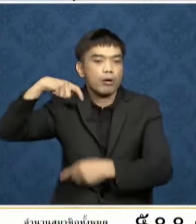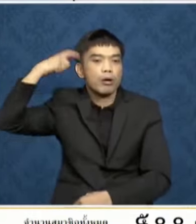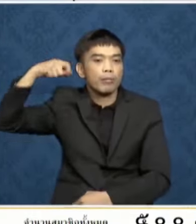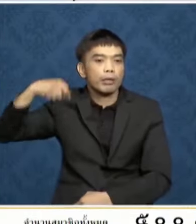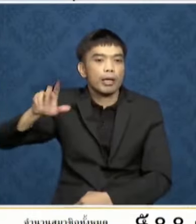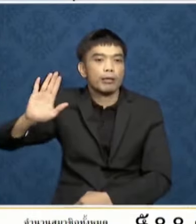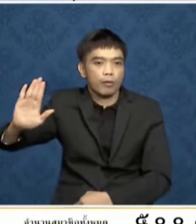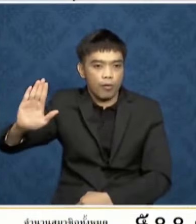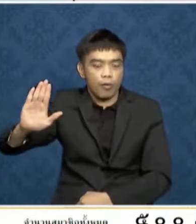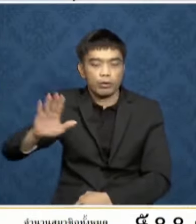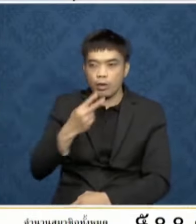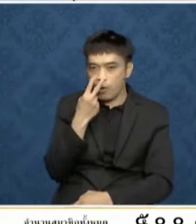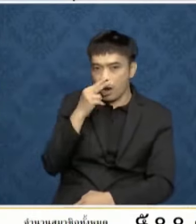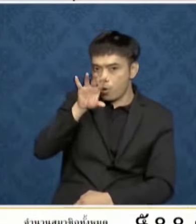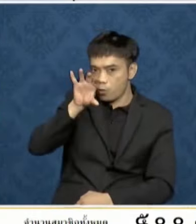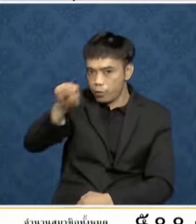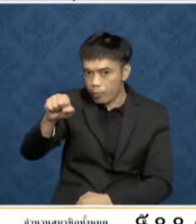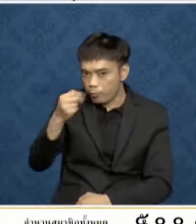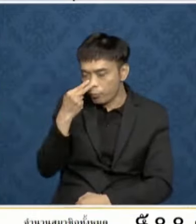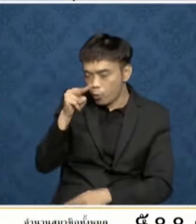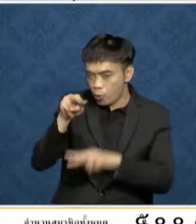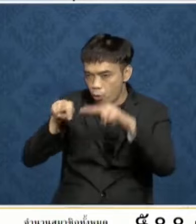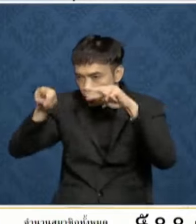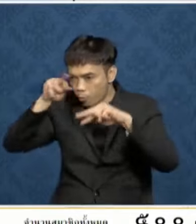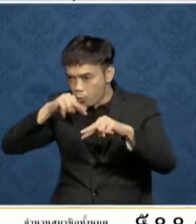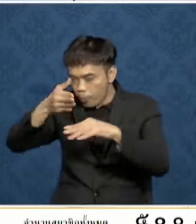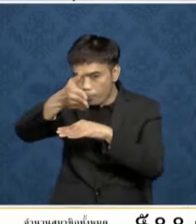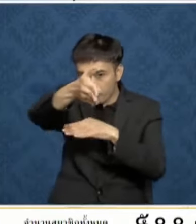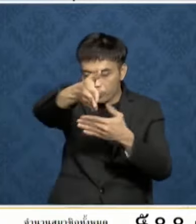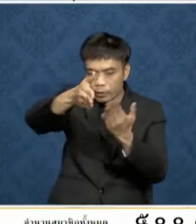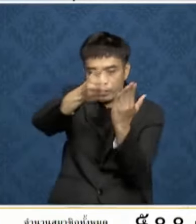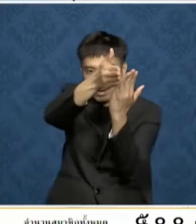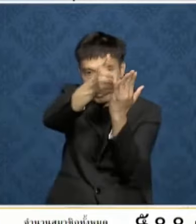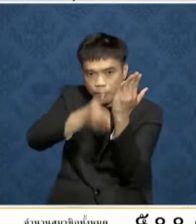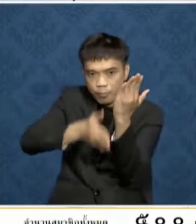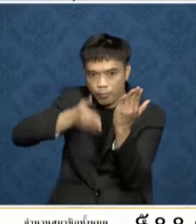ิมทำ carefullyเพื่ระวังให้คนไทยตามทะเข็ชายแดนไย